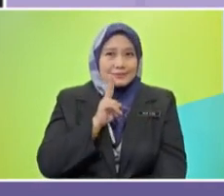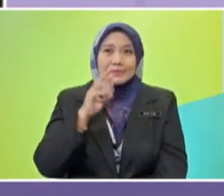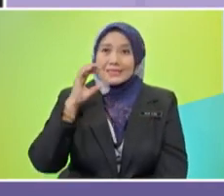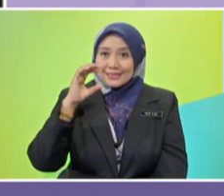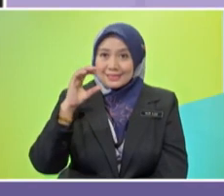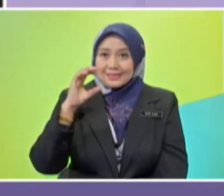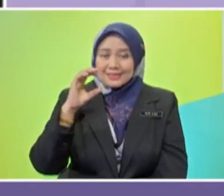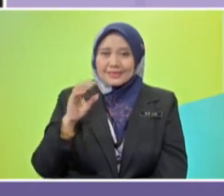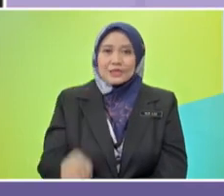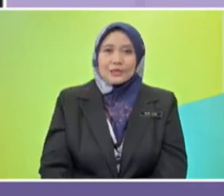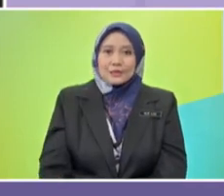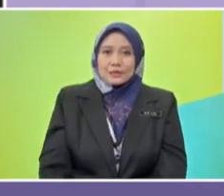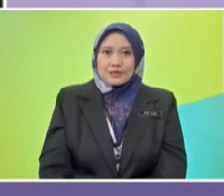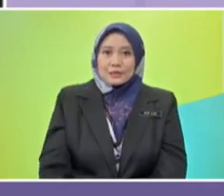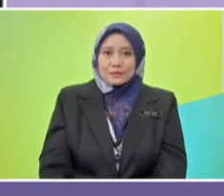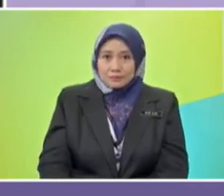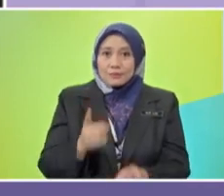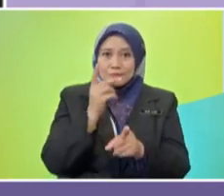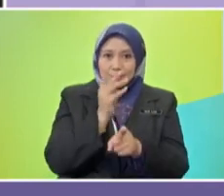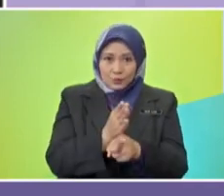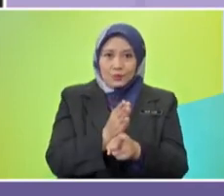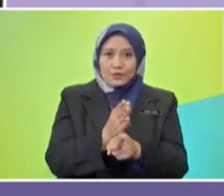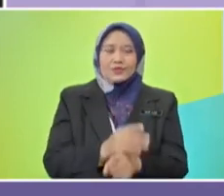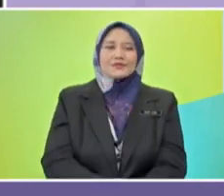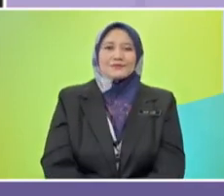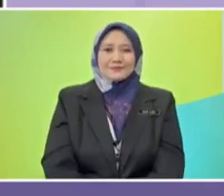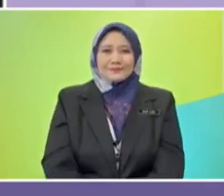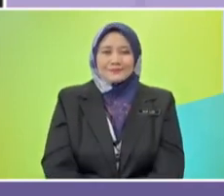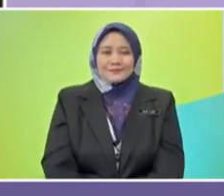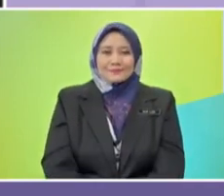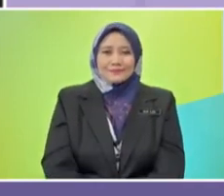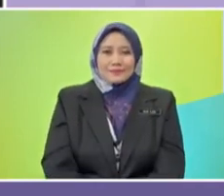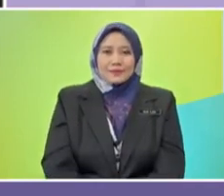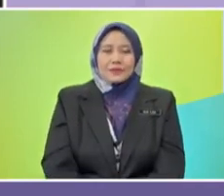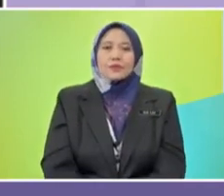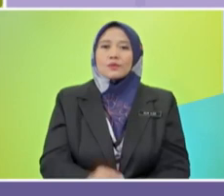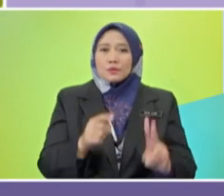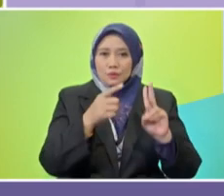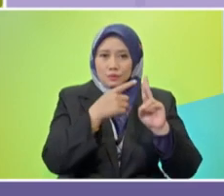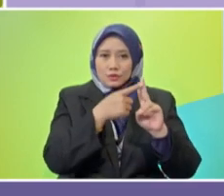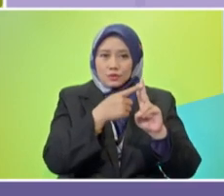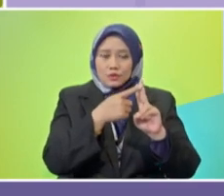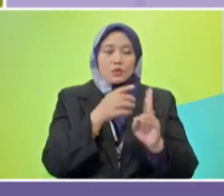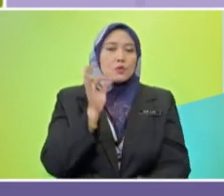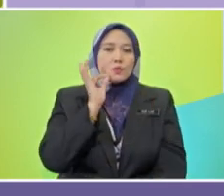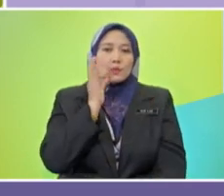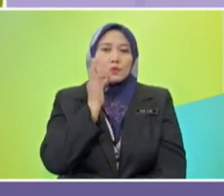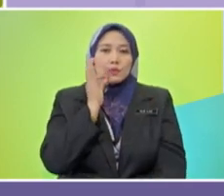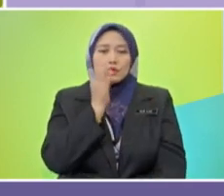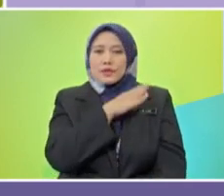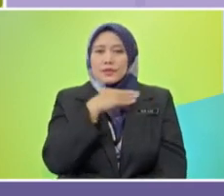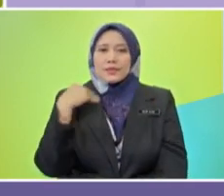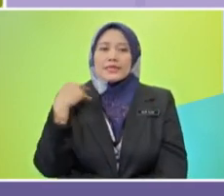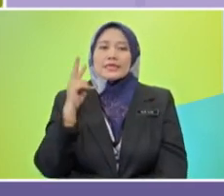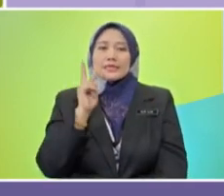Senyum je. Baiklah. Setuju. Seterusnya, yang kedua. Baik. Buah-buah dan sayur-sayuran